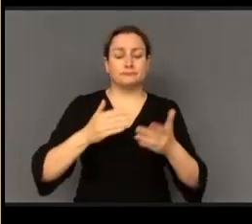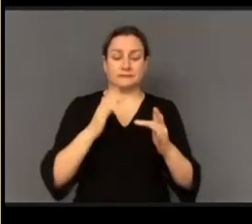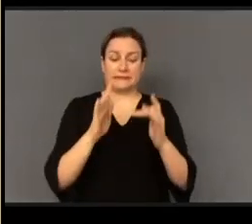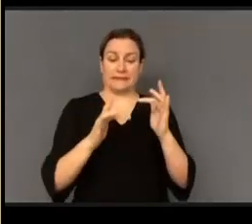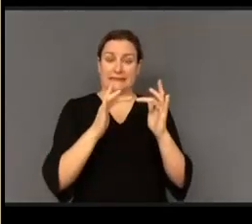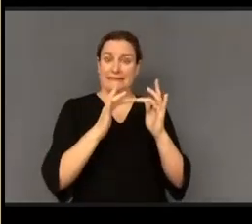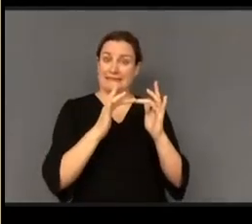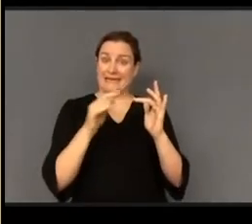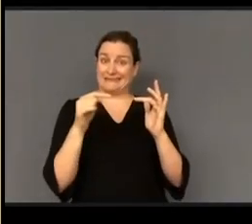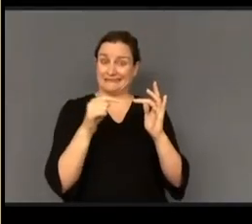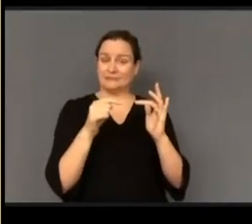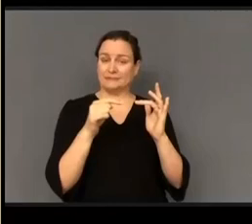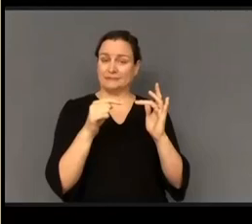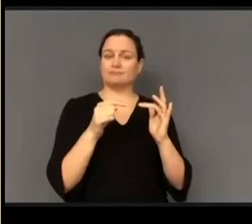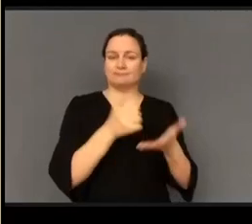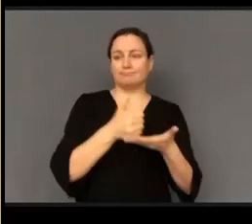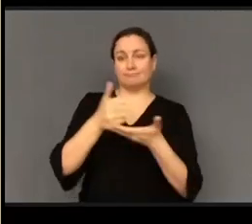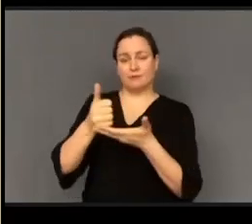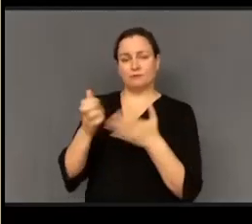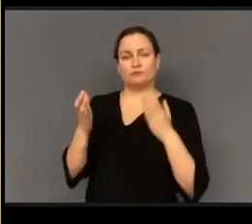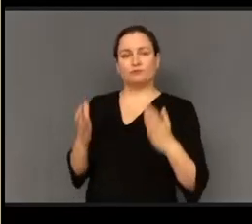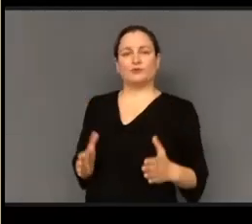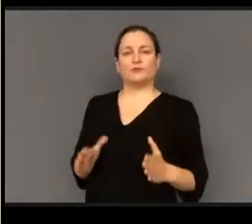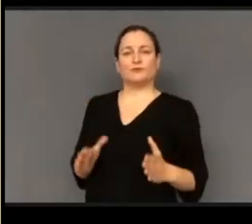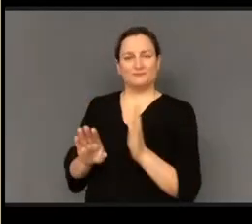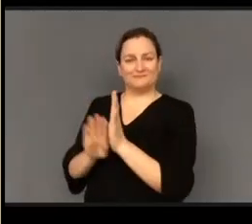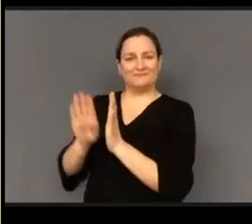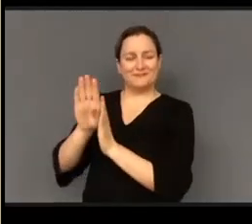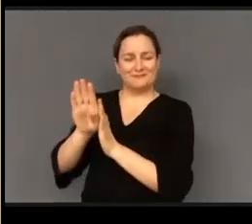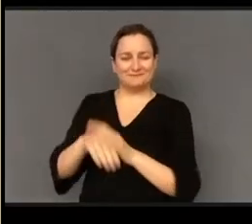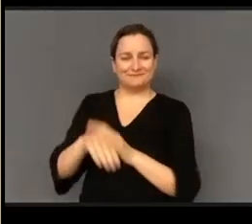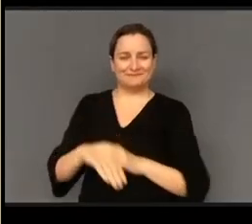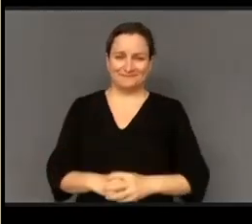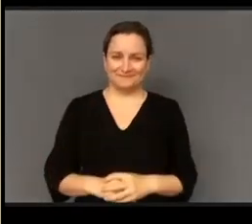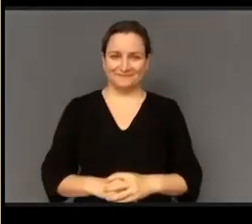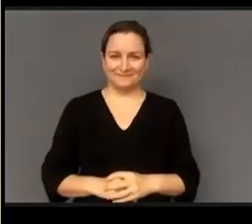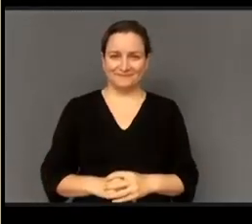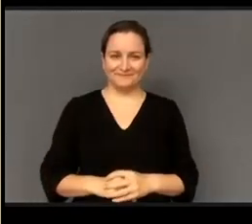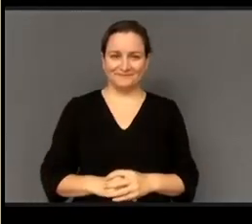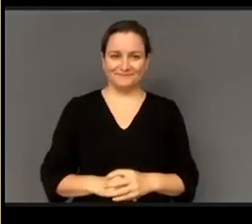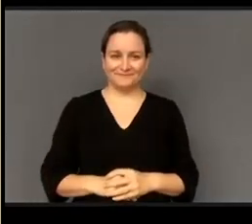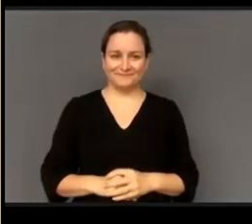DFFT, pour contribuer au développement humain.